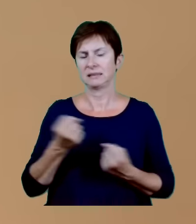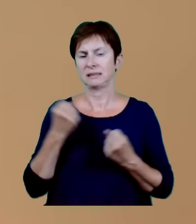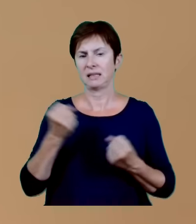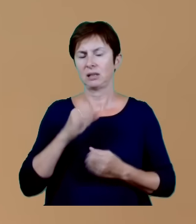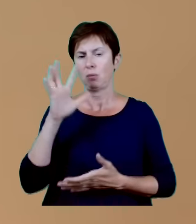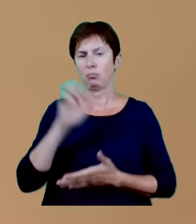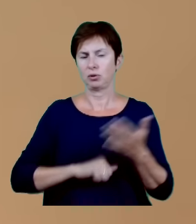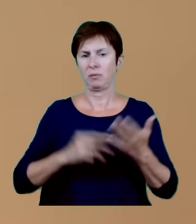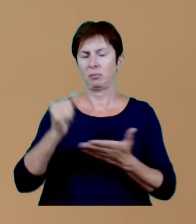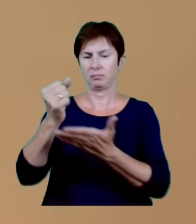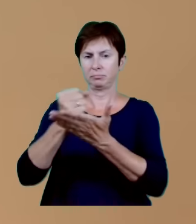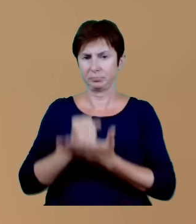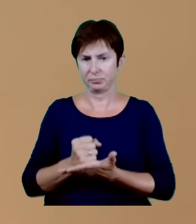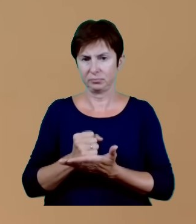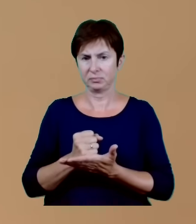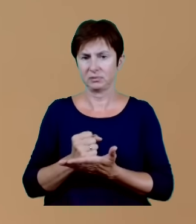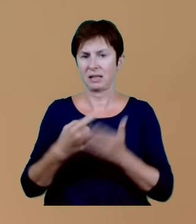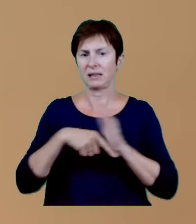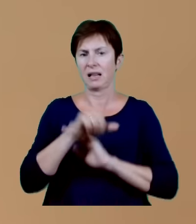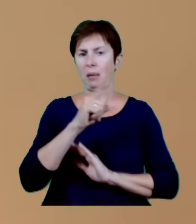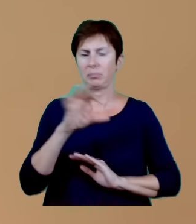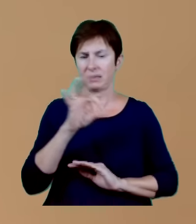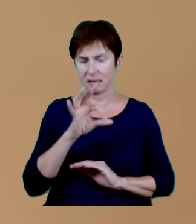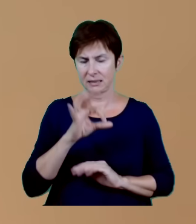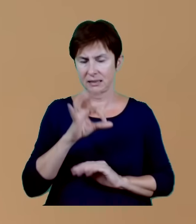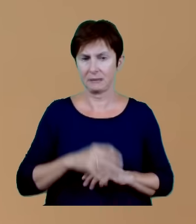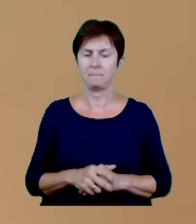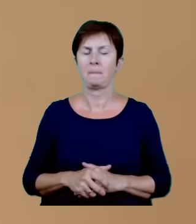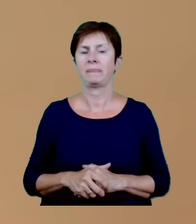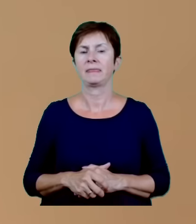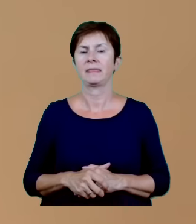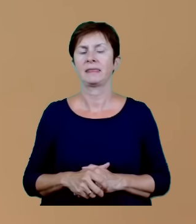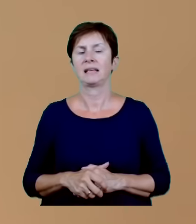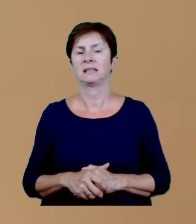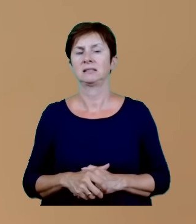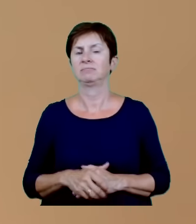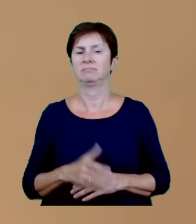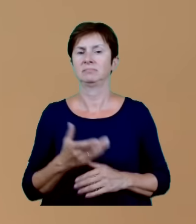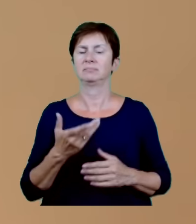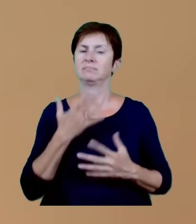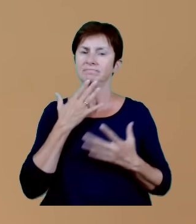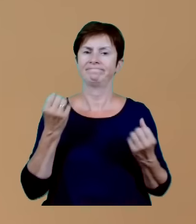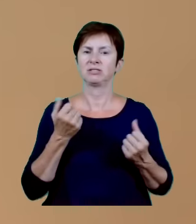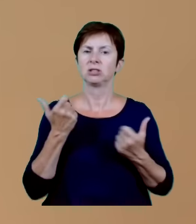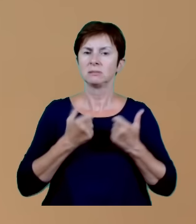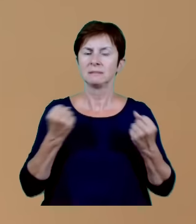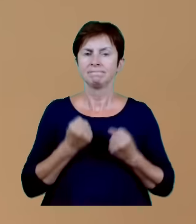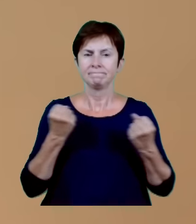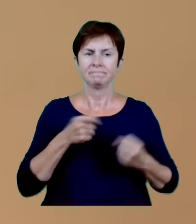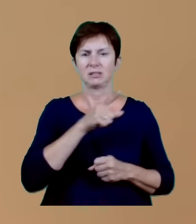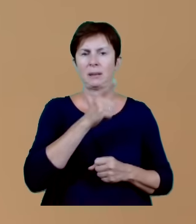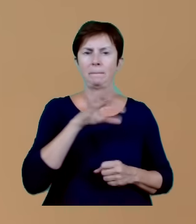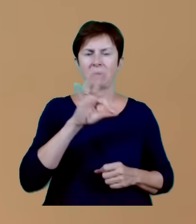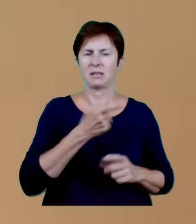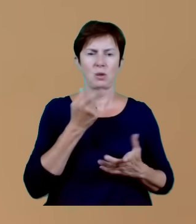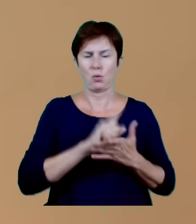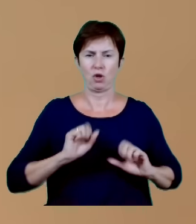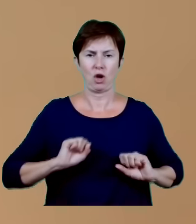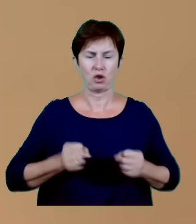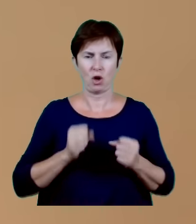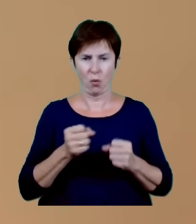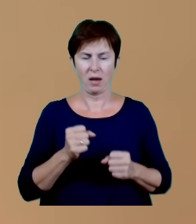subwencji prawo i Sprawiedliwości pozbawienia możliwości działania biorąc pod uwagę system finansowania partii